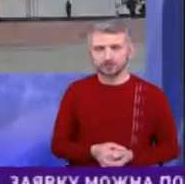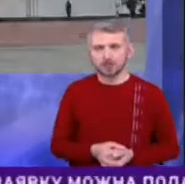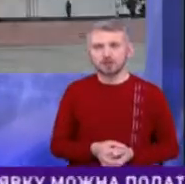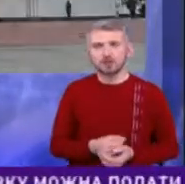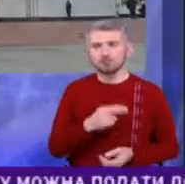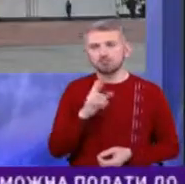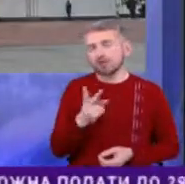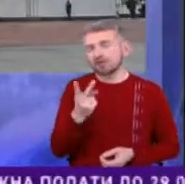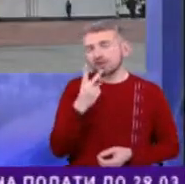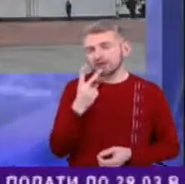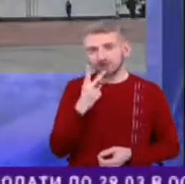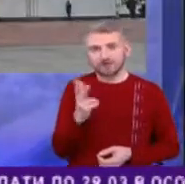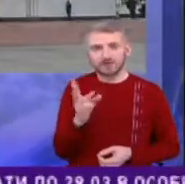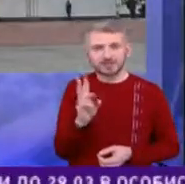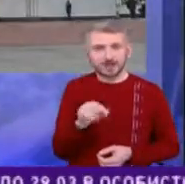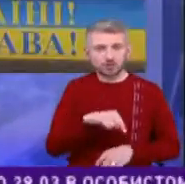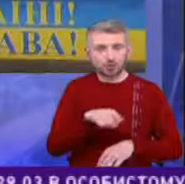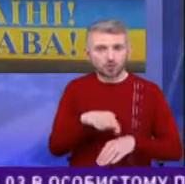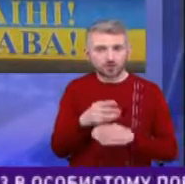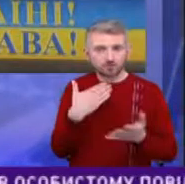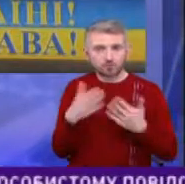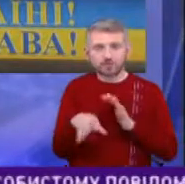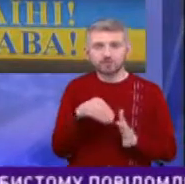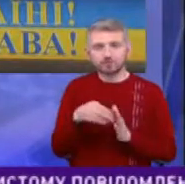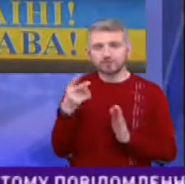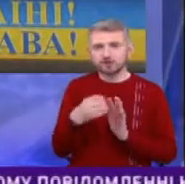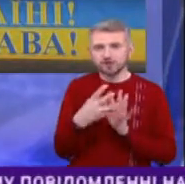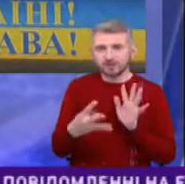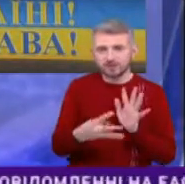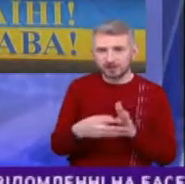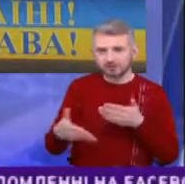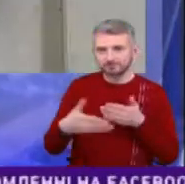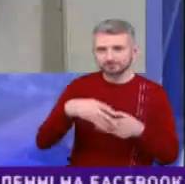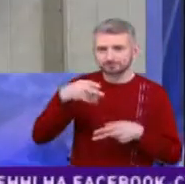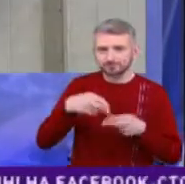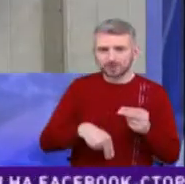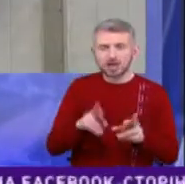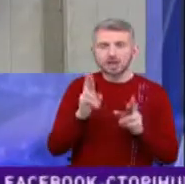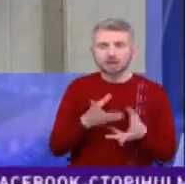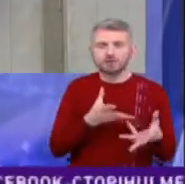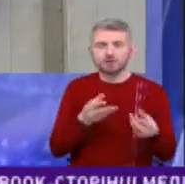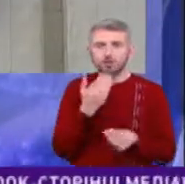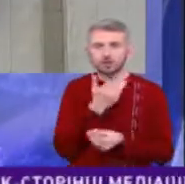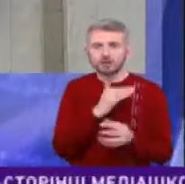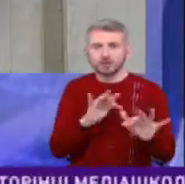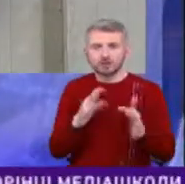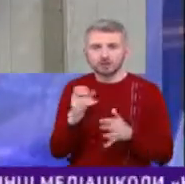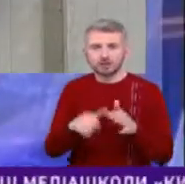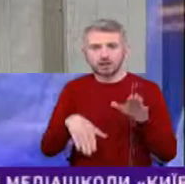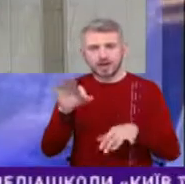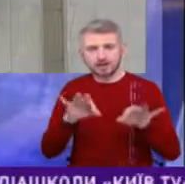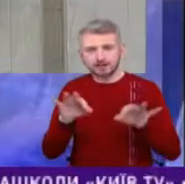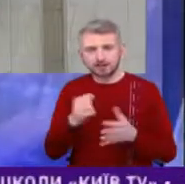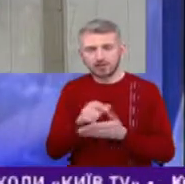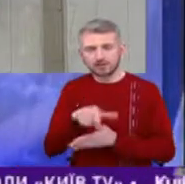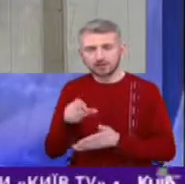І традиційно у третій годині спілкування вибори 2019 на фінішній прямій. Як впливають останні події на рейтинги